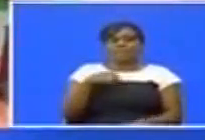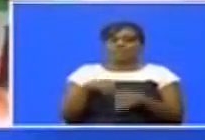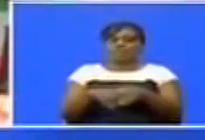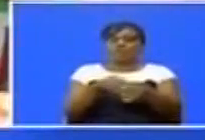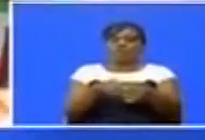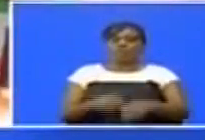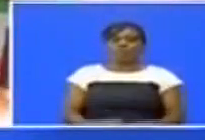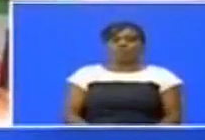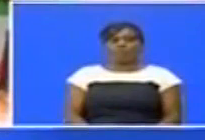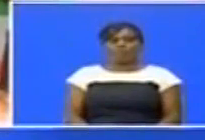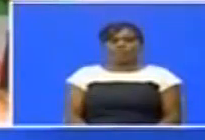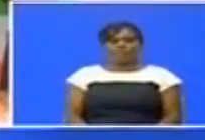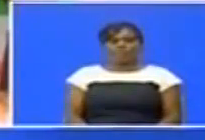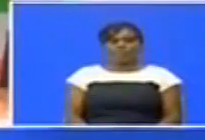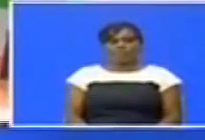gari.